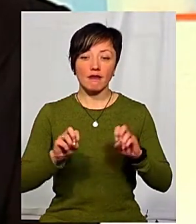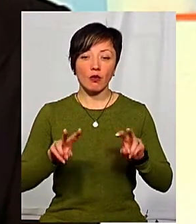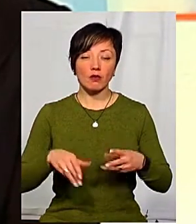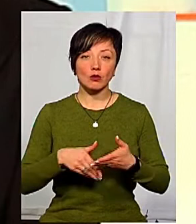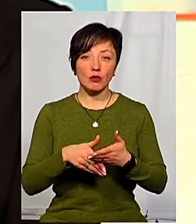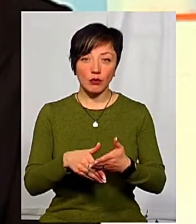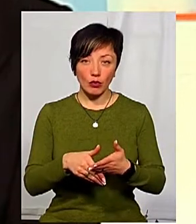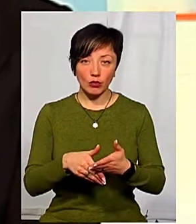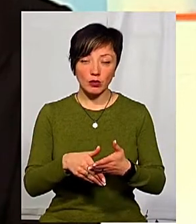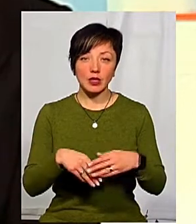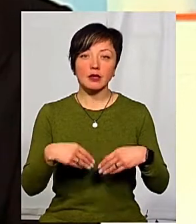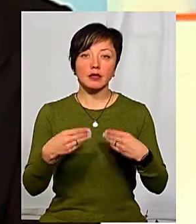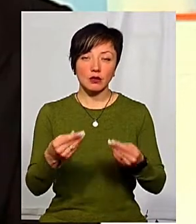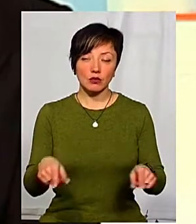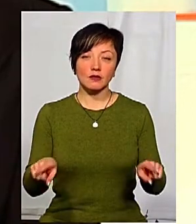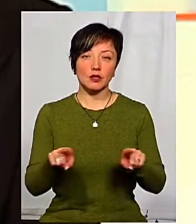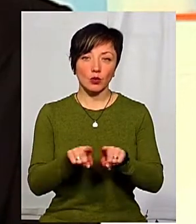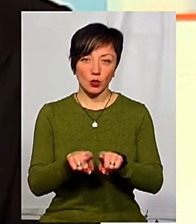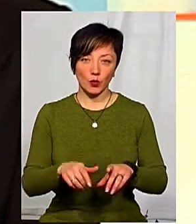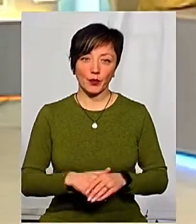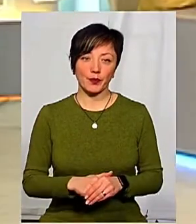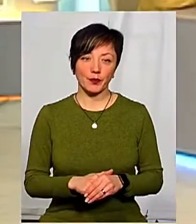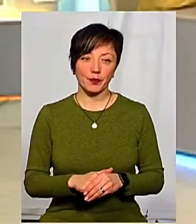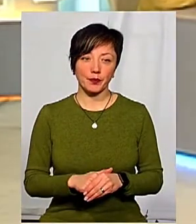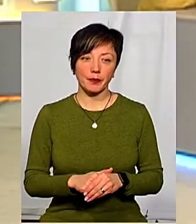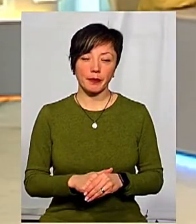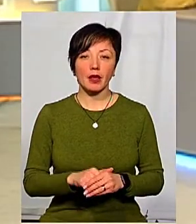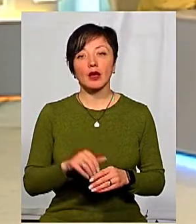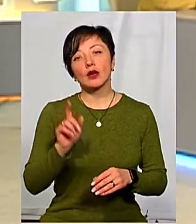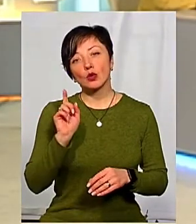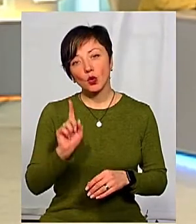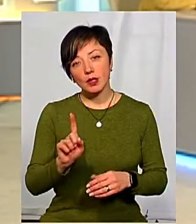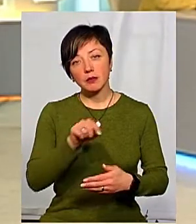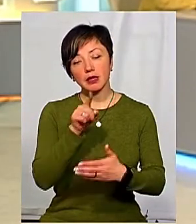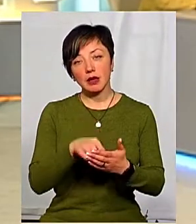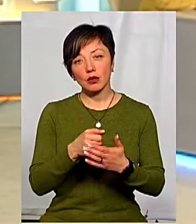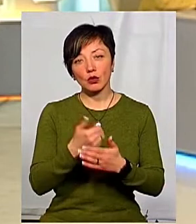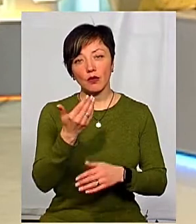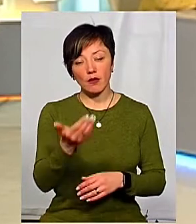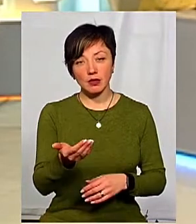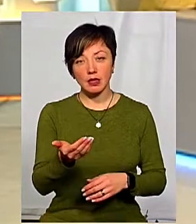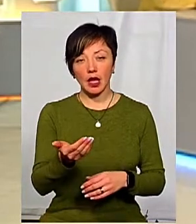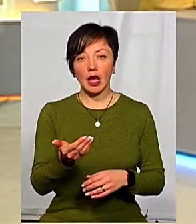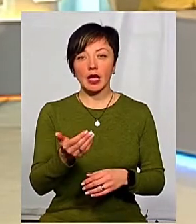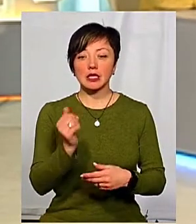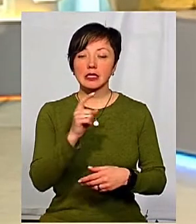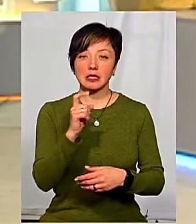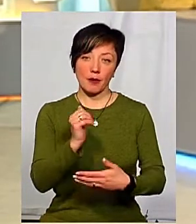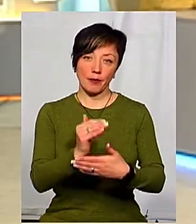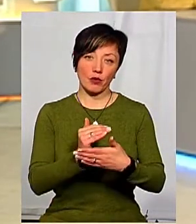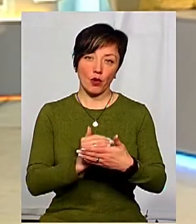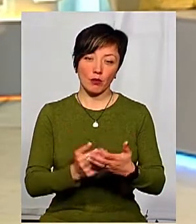кваліфіковану допомогу їм все рівно нададуть. Тоді запитання до вас, пані Наталю. За